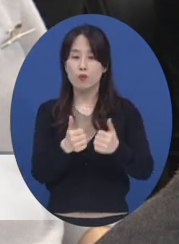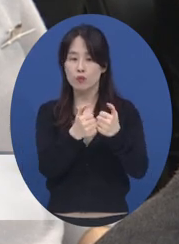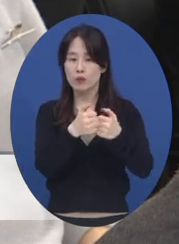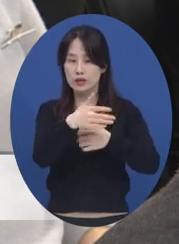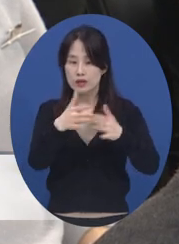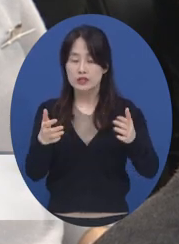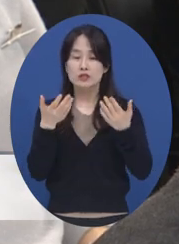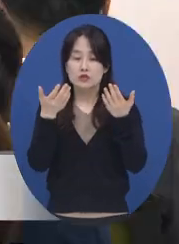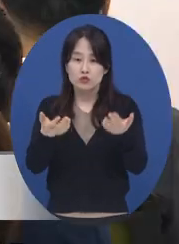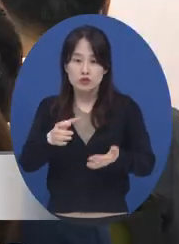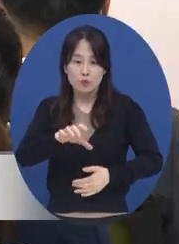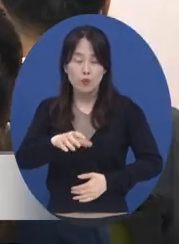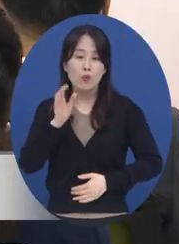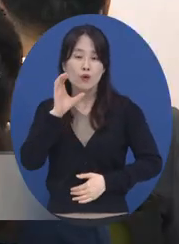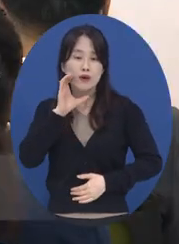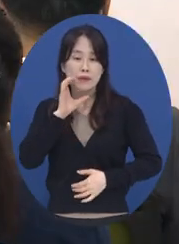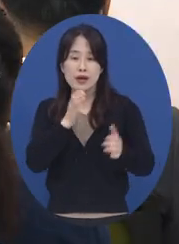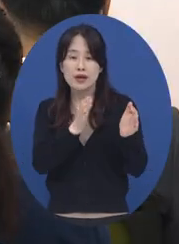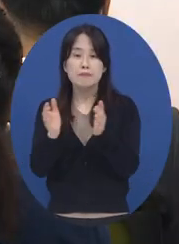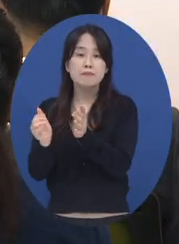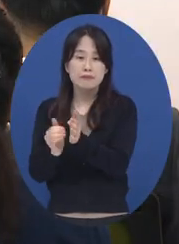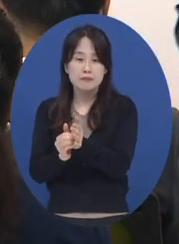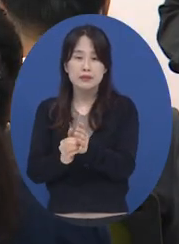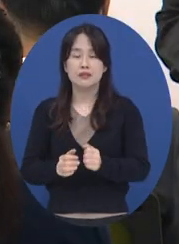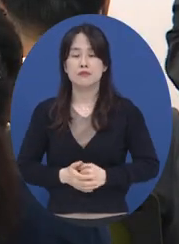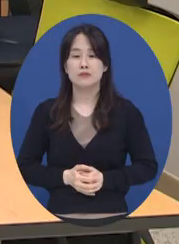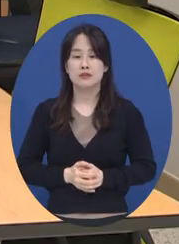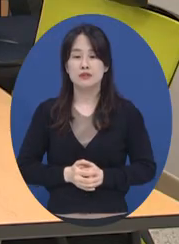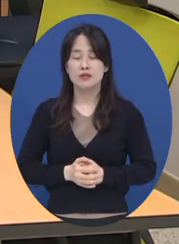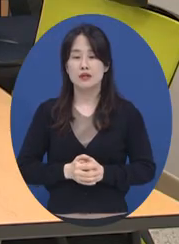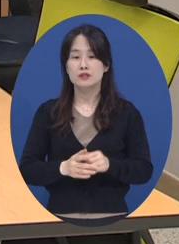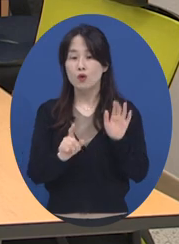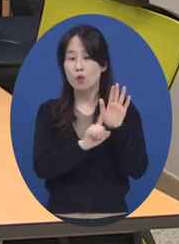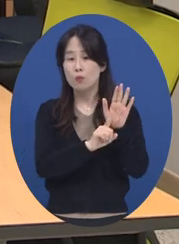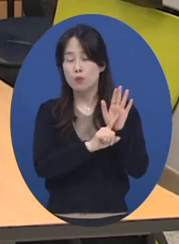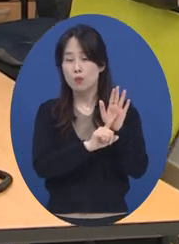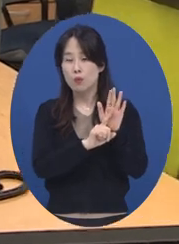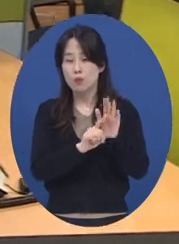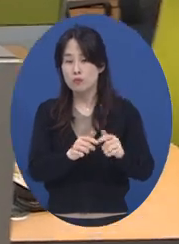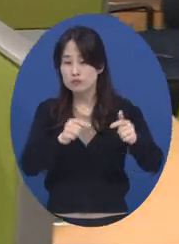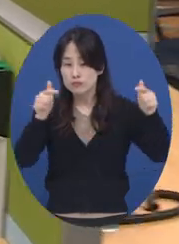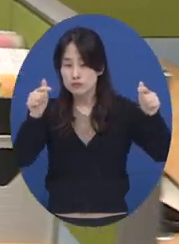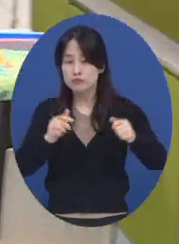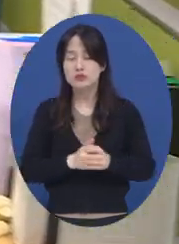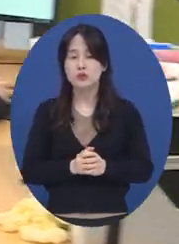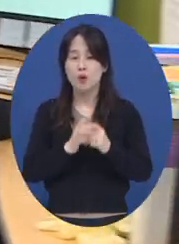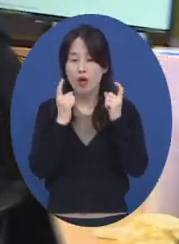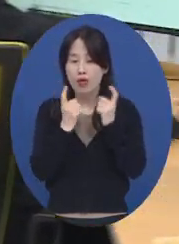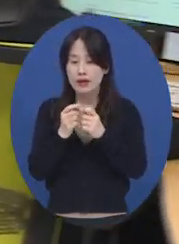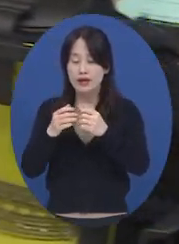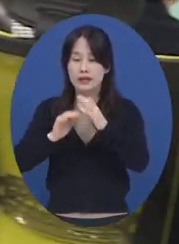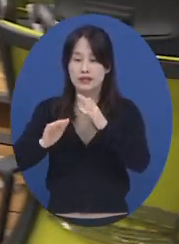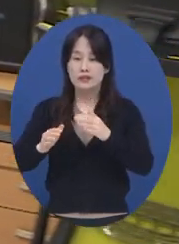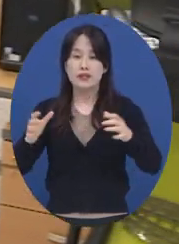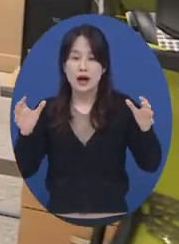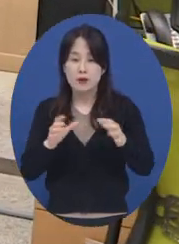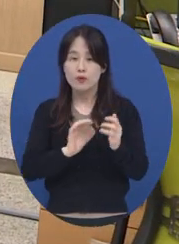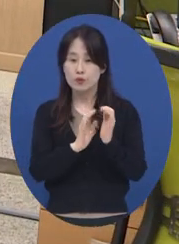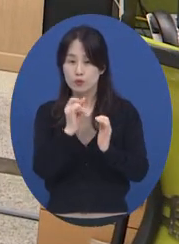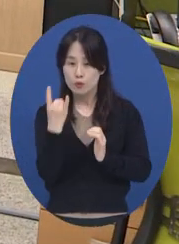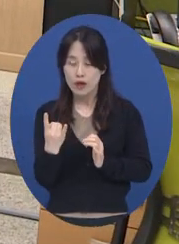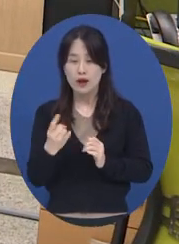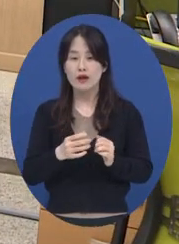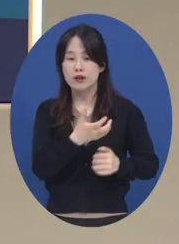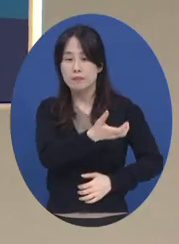회의실 휴식공간인 도민 카페 등을 갖추고 있습니다 공익 활동 홍보 채널 활성화와 민관 합동 정책토론 장